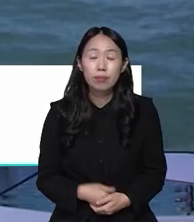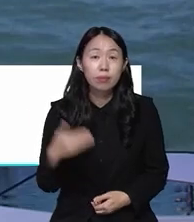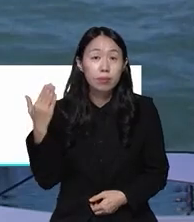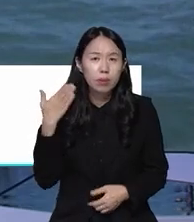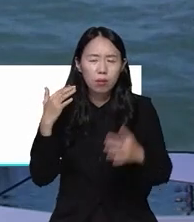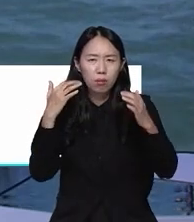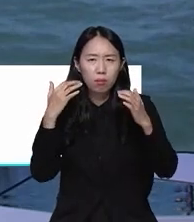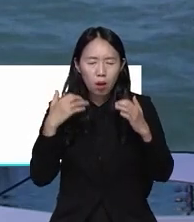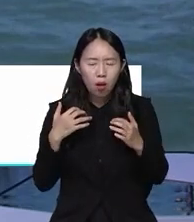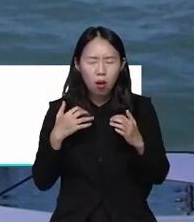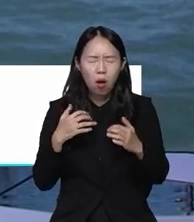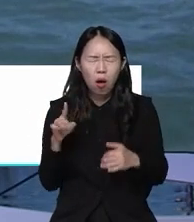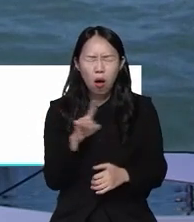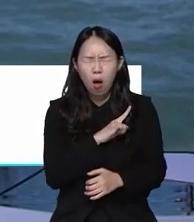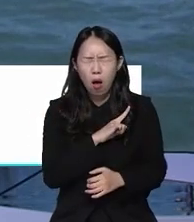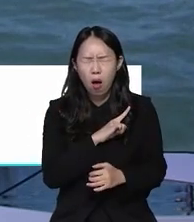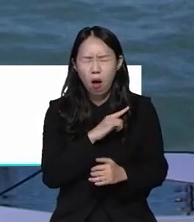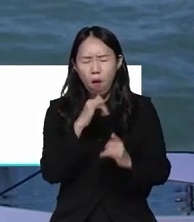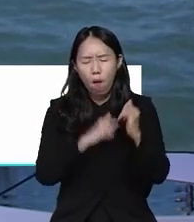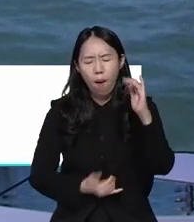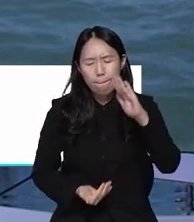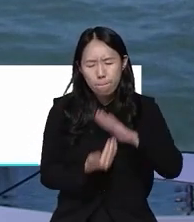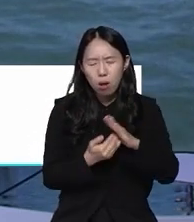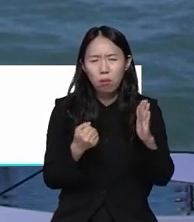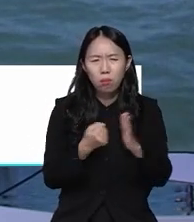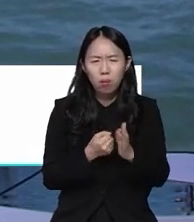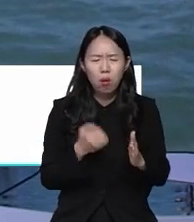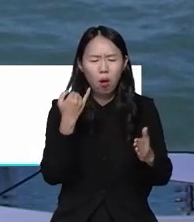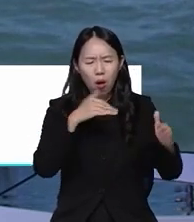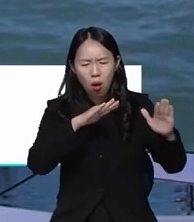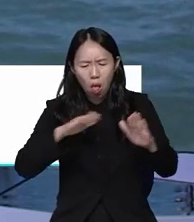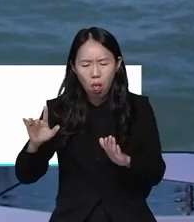지난 여름 역대급 폭염의 여파가 바닷물 고수온